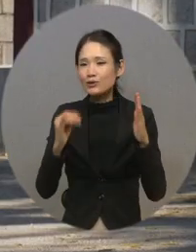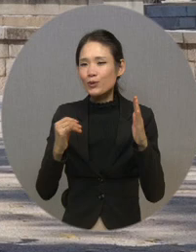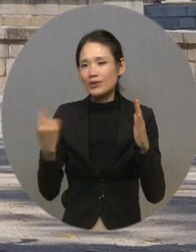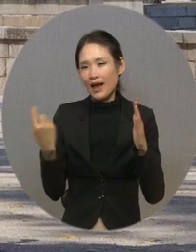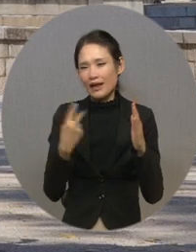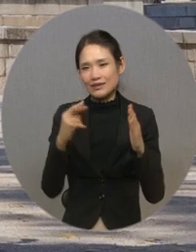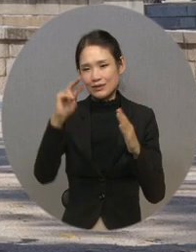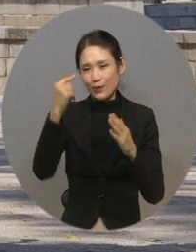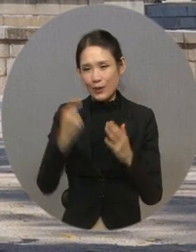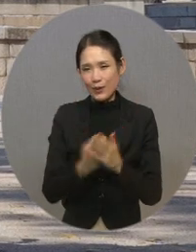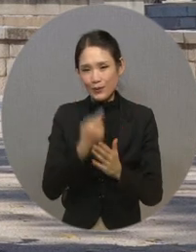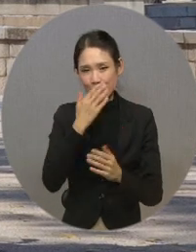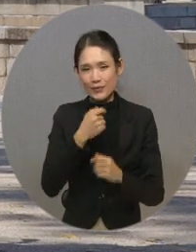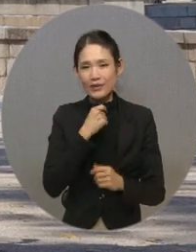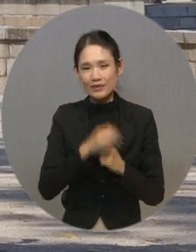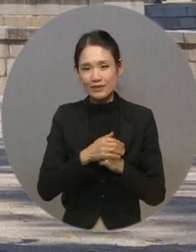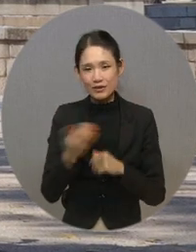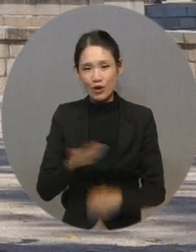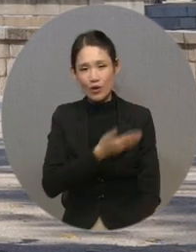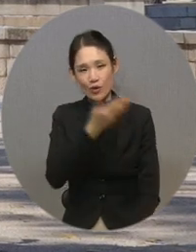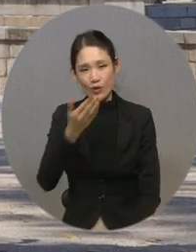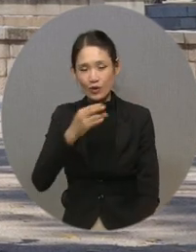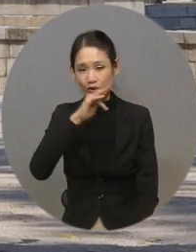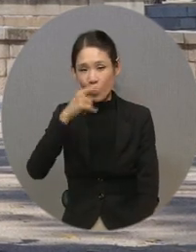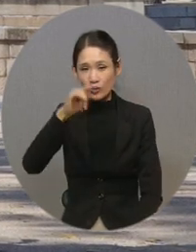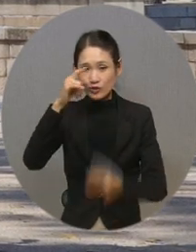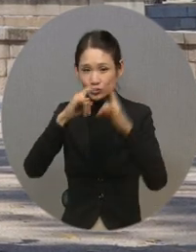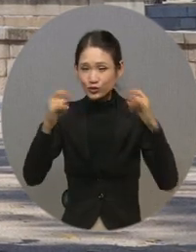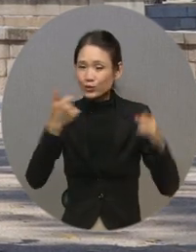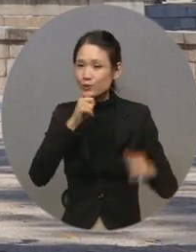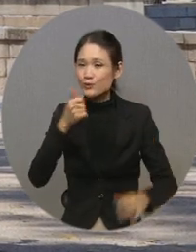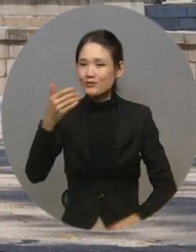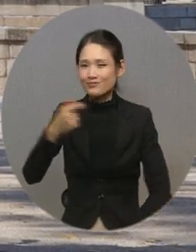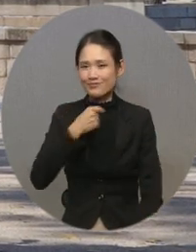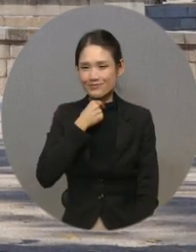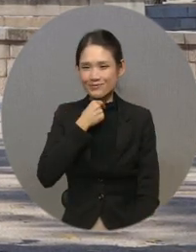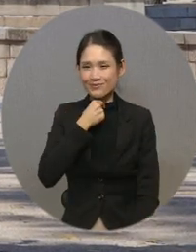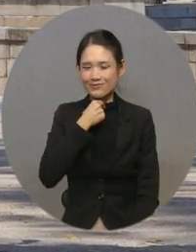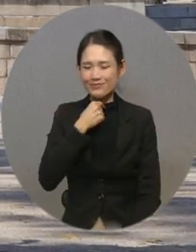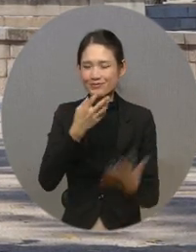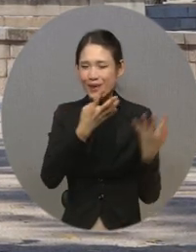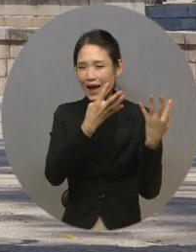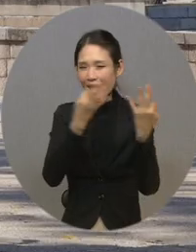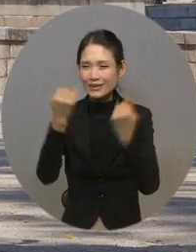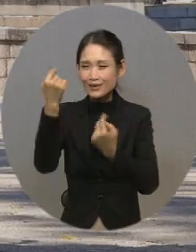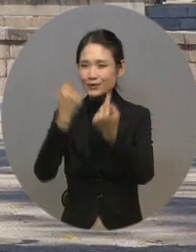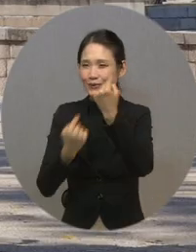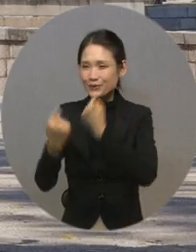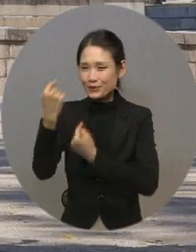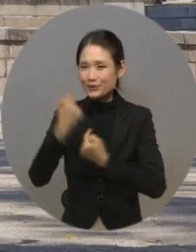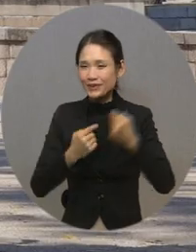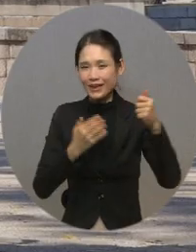싶네요. 다시 한번 여러분들에게도 이 덕수궁을 소개하고 싶습니다. 많이들 오세요.